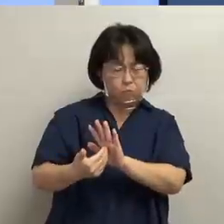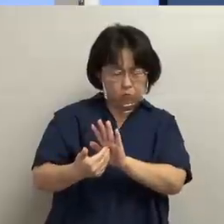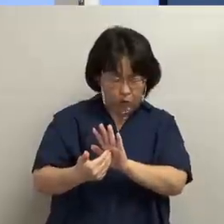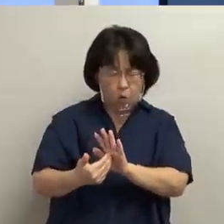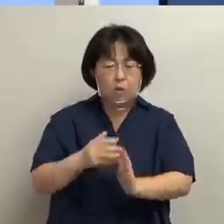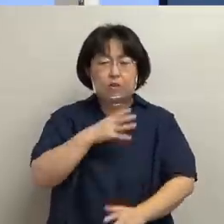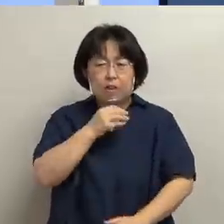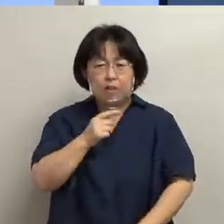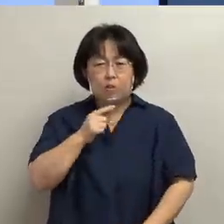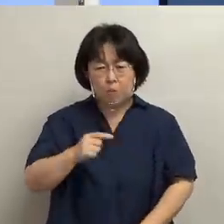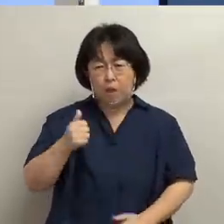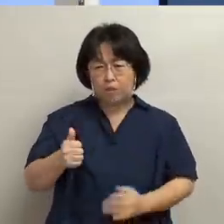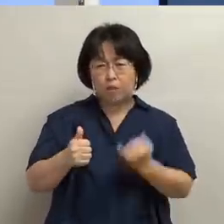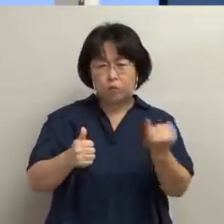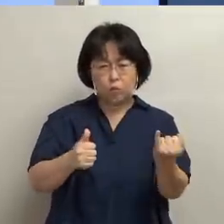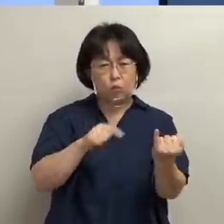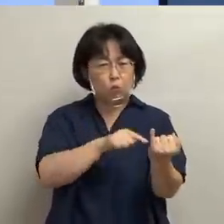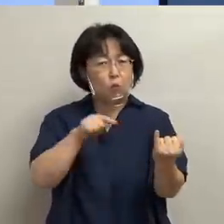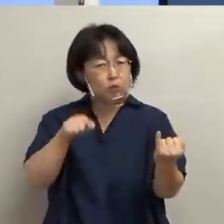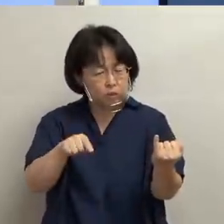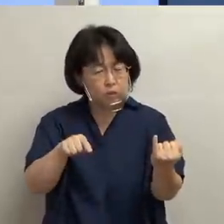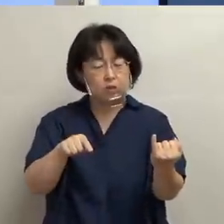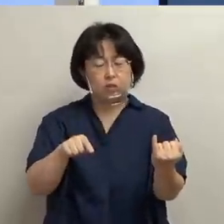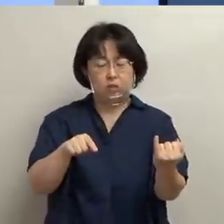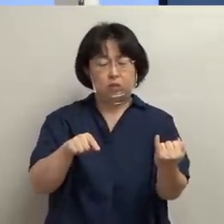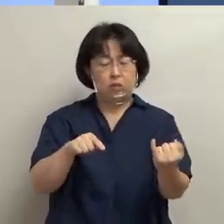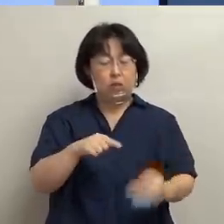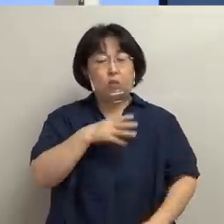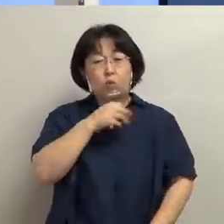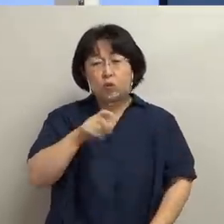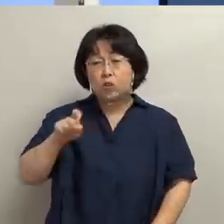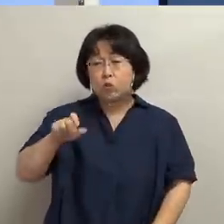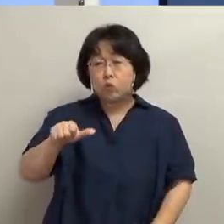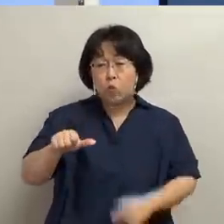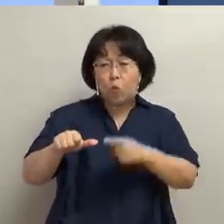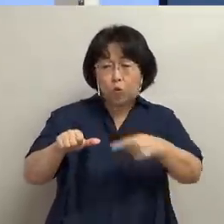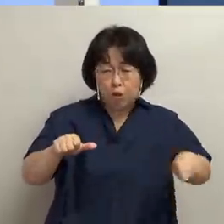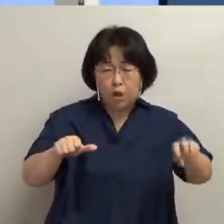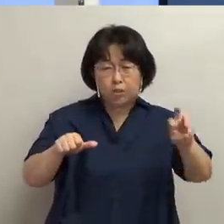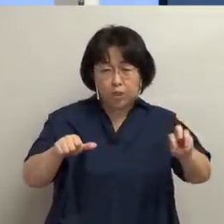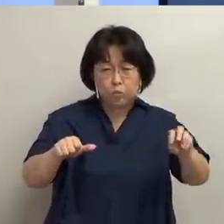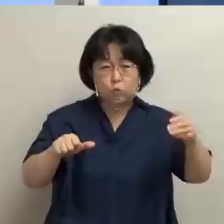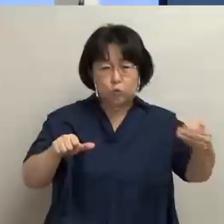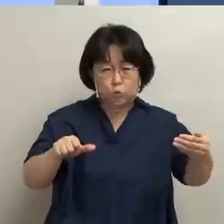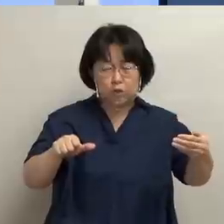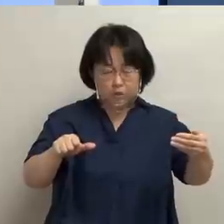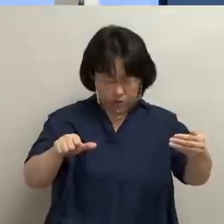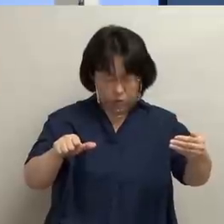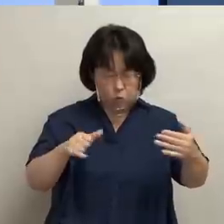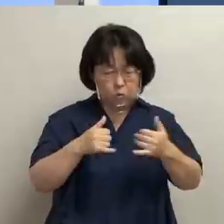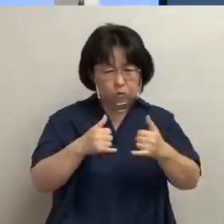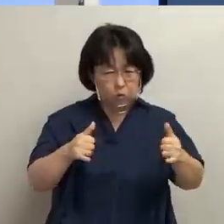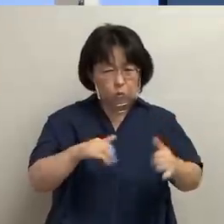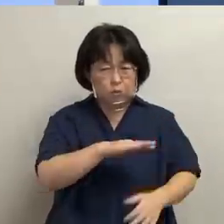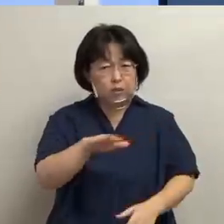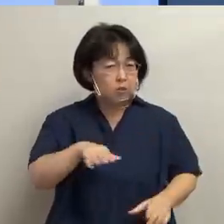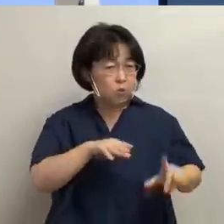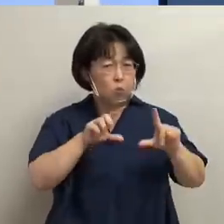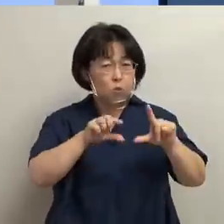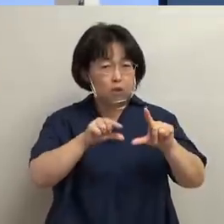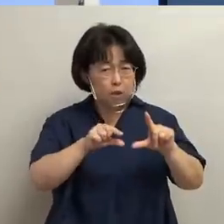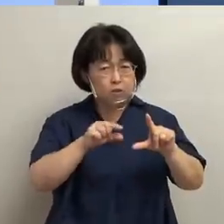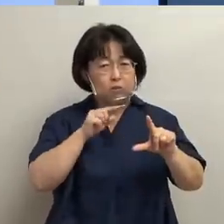男女ともに男女ともいいですね15歳から39歳の方々の割合